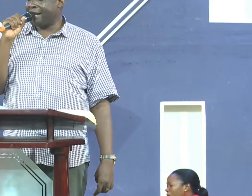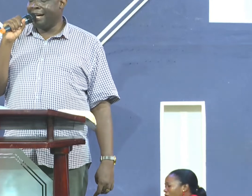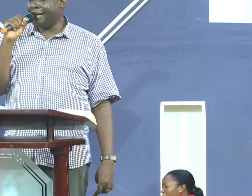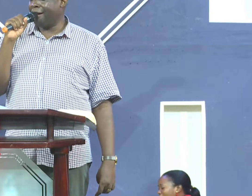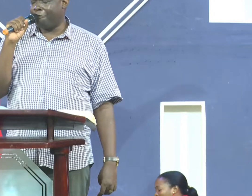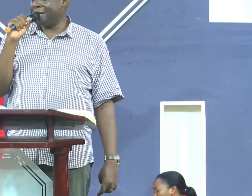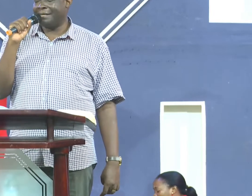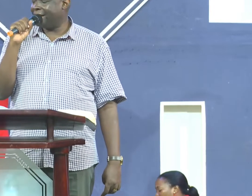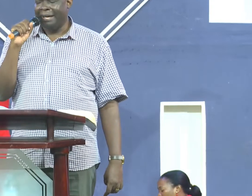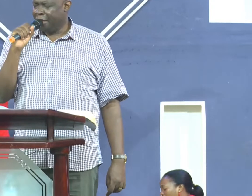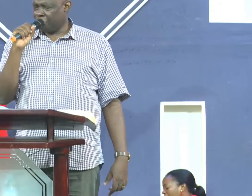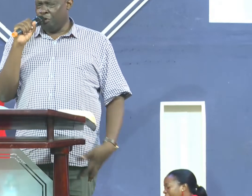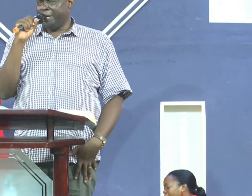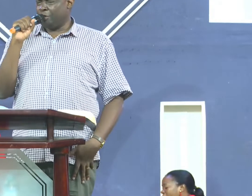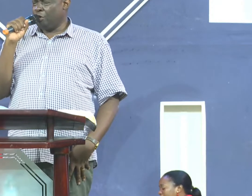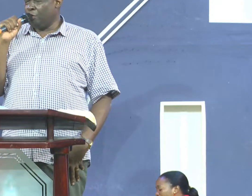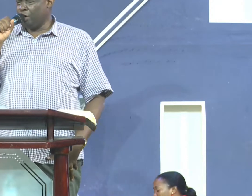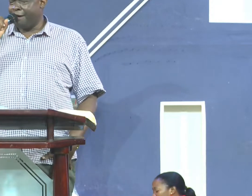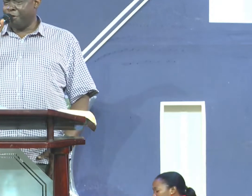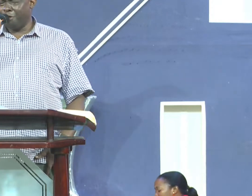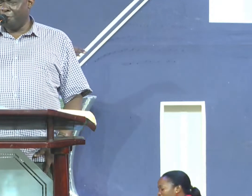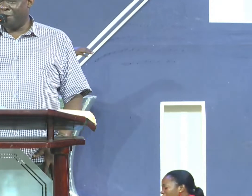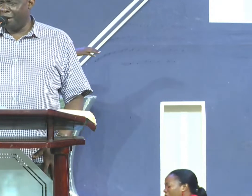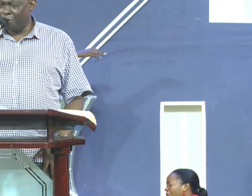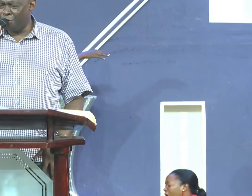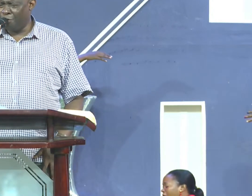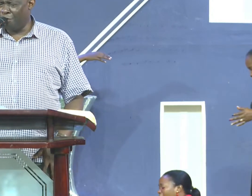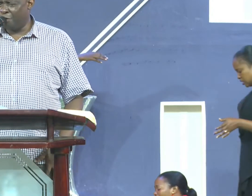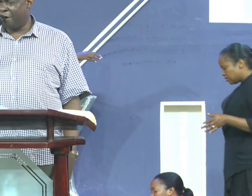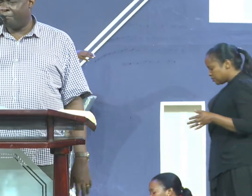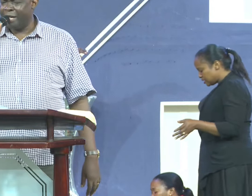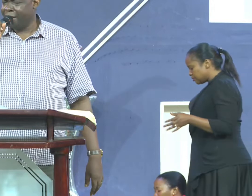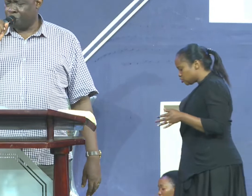tubikuula mu maka gaffe tubikuula mu nnyumba eno